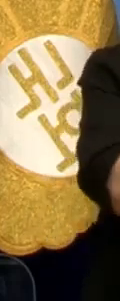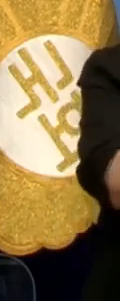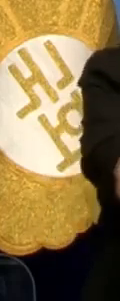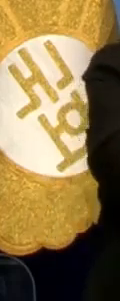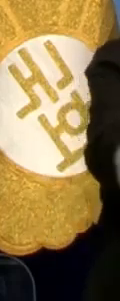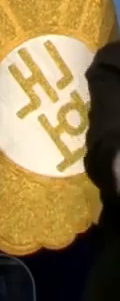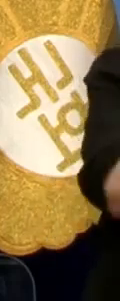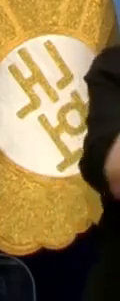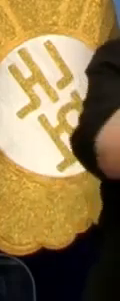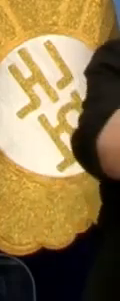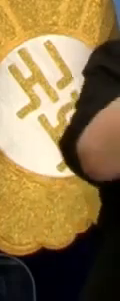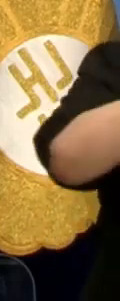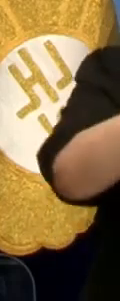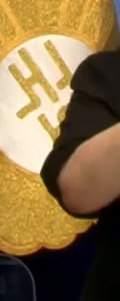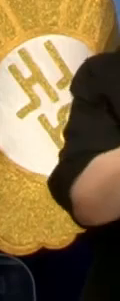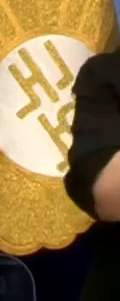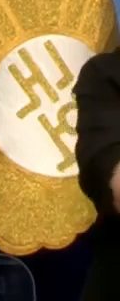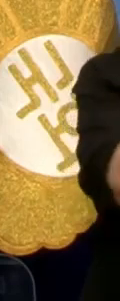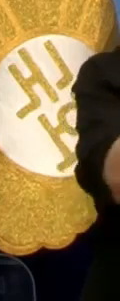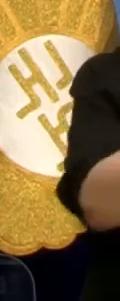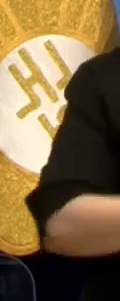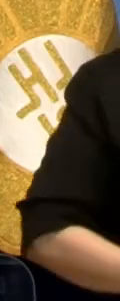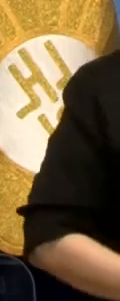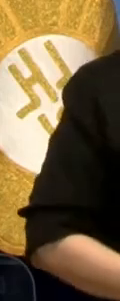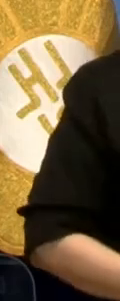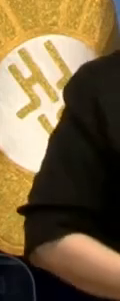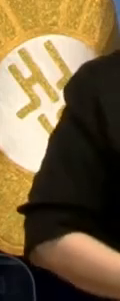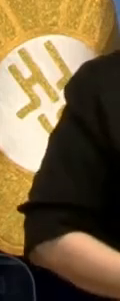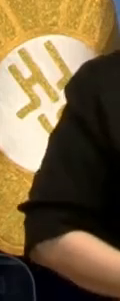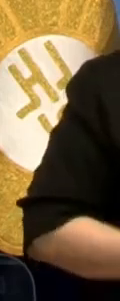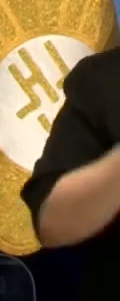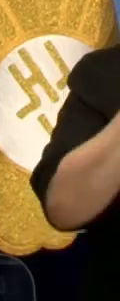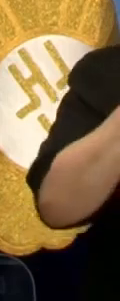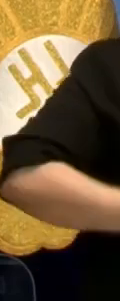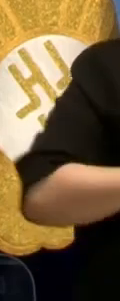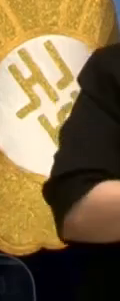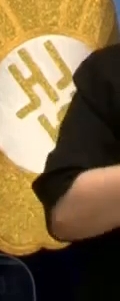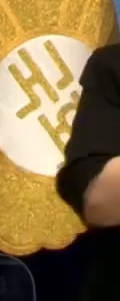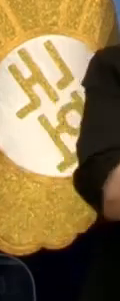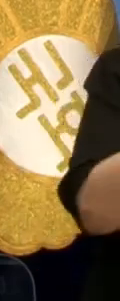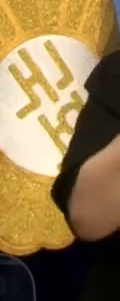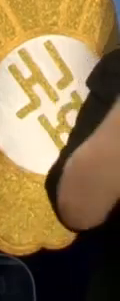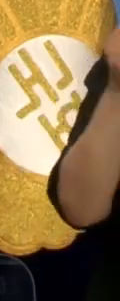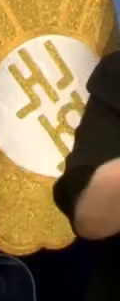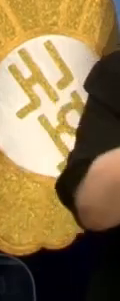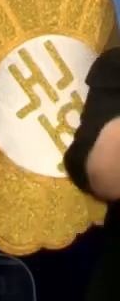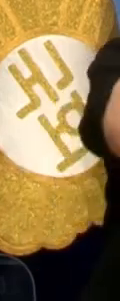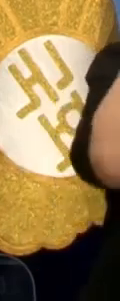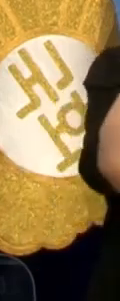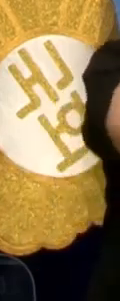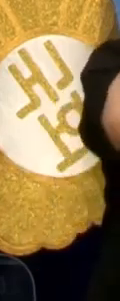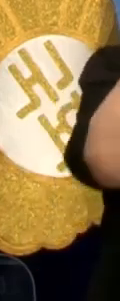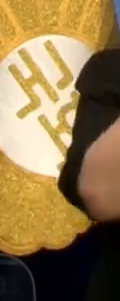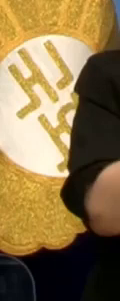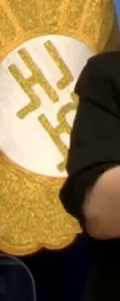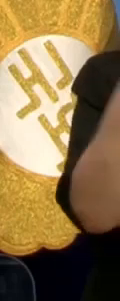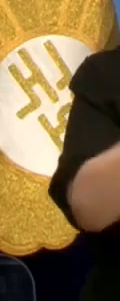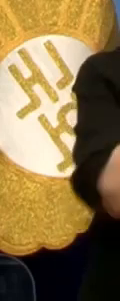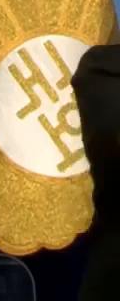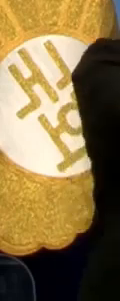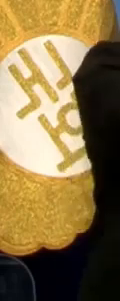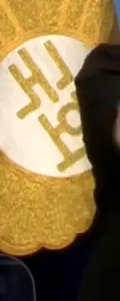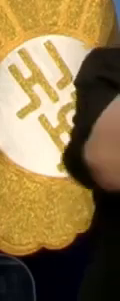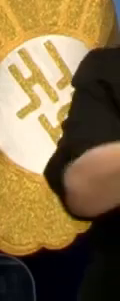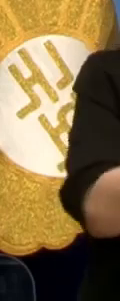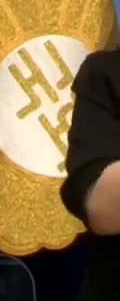유효한 핵심 정책입니다. 불굴의 용기와 추진력으로 박근혜 정부의 반대를 뚫고 청년